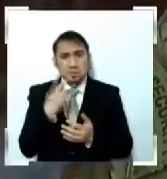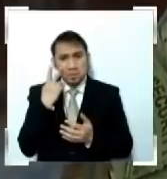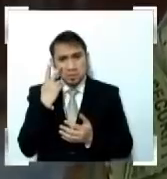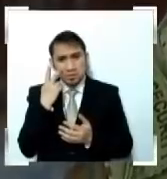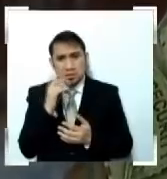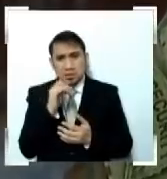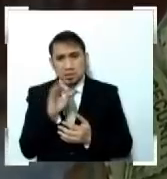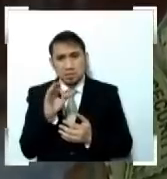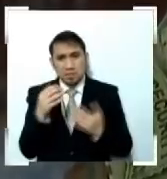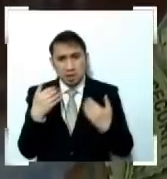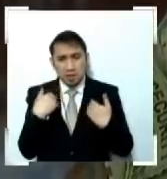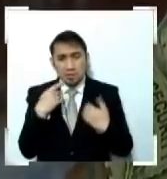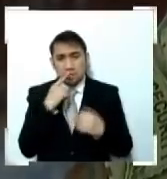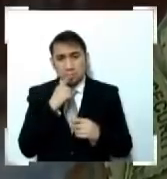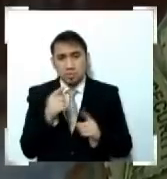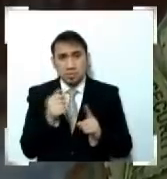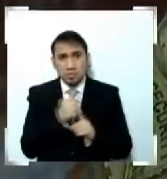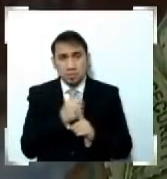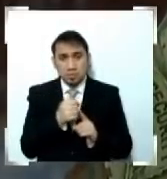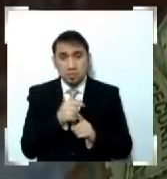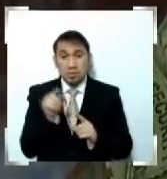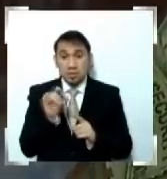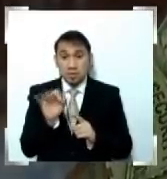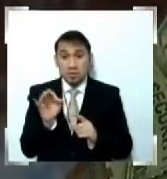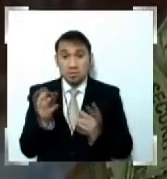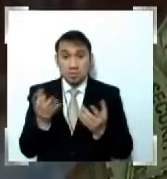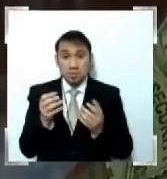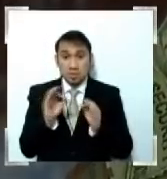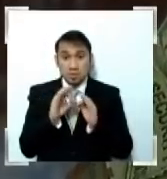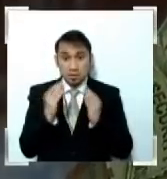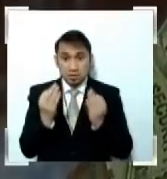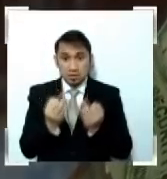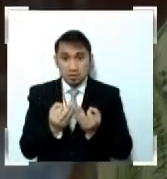ng family na mabigyan ng mas malinaw na